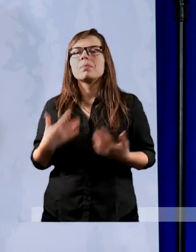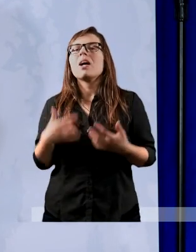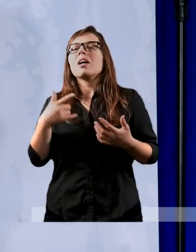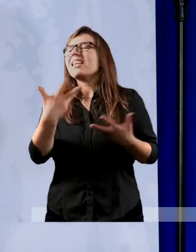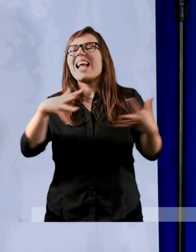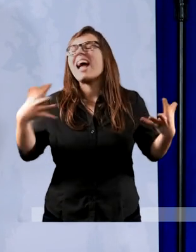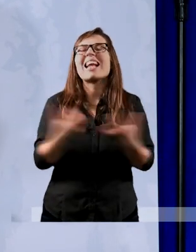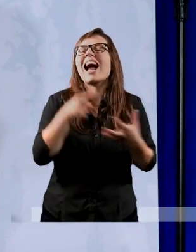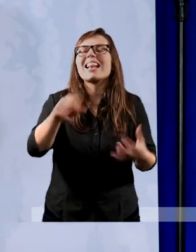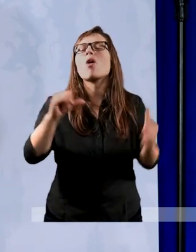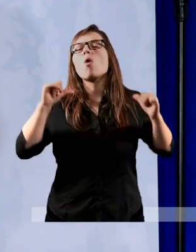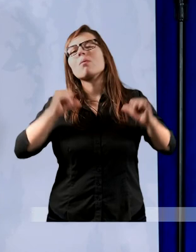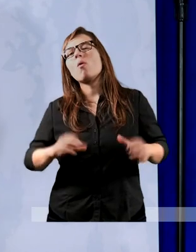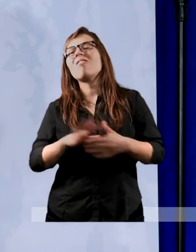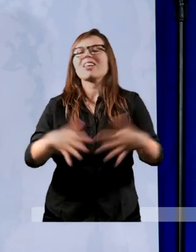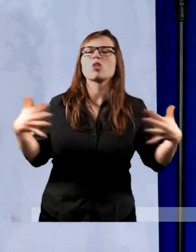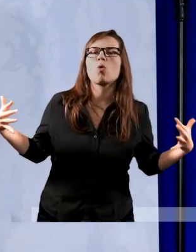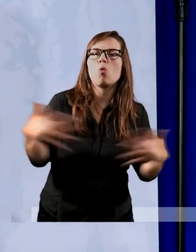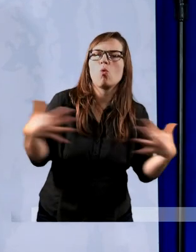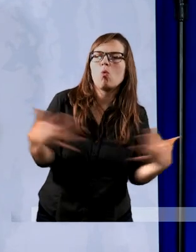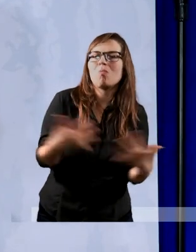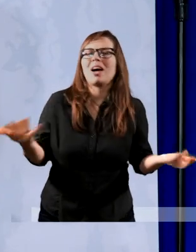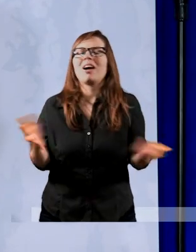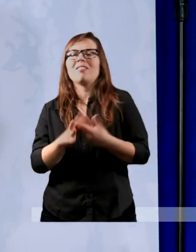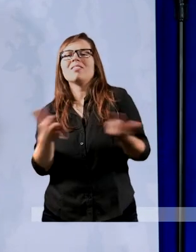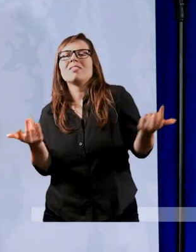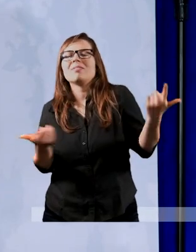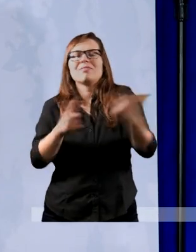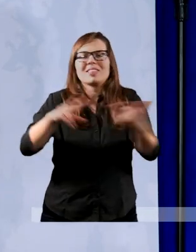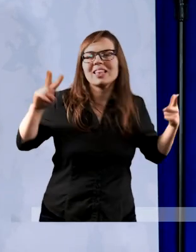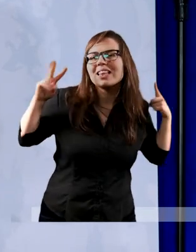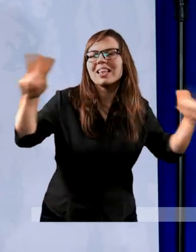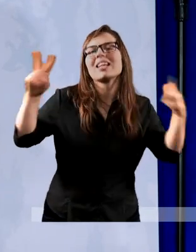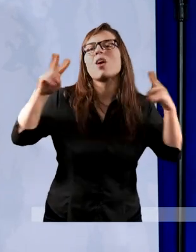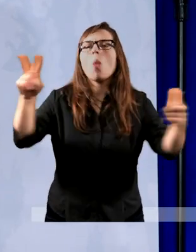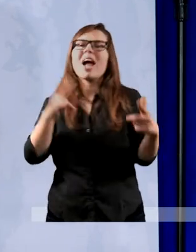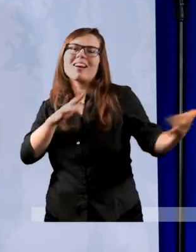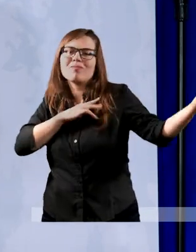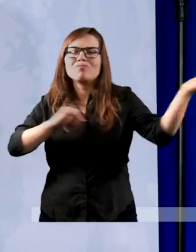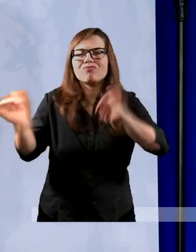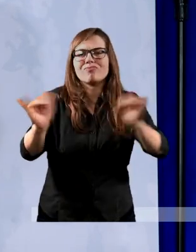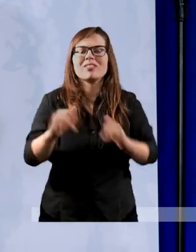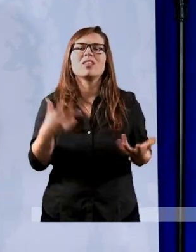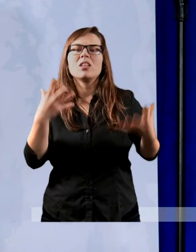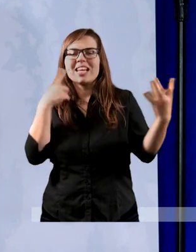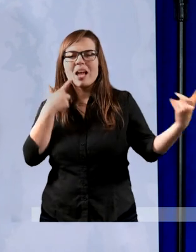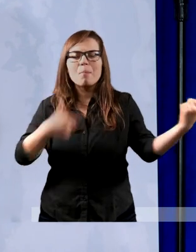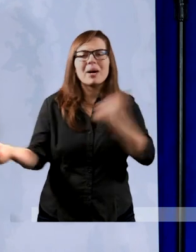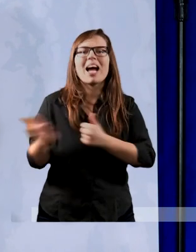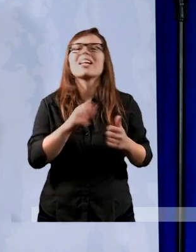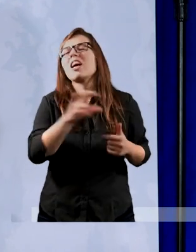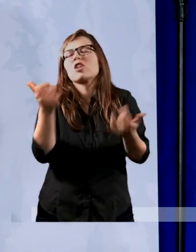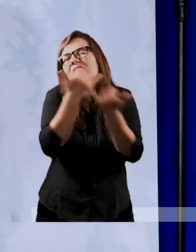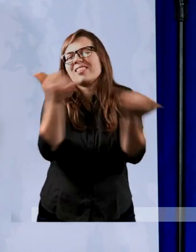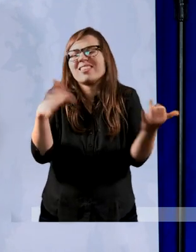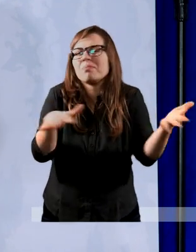Nie znajdziecie tego spokoju w klubach, w huku dyskotekowej muzyki, w papierosowym dymie,